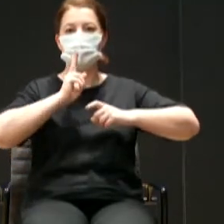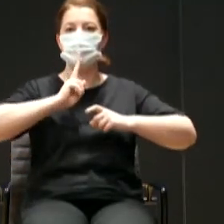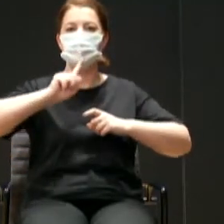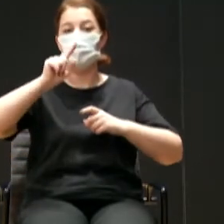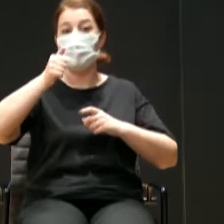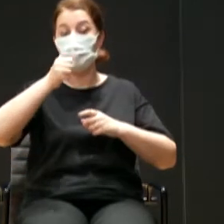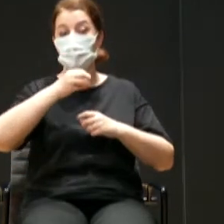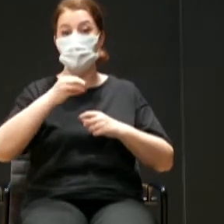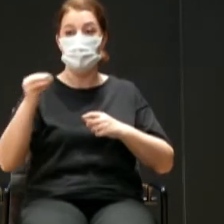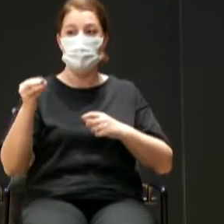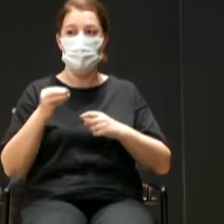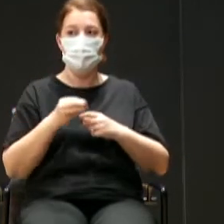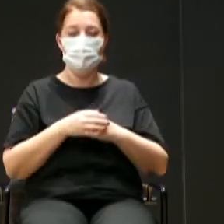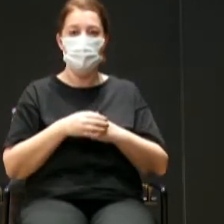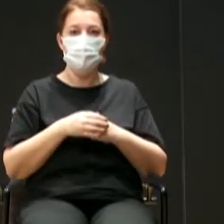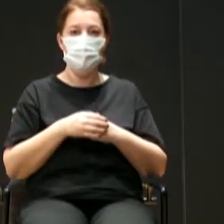216 milyon,